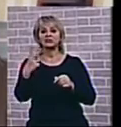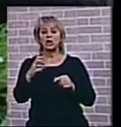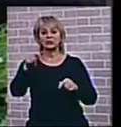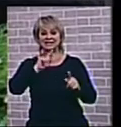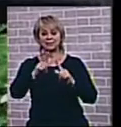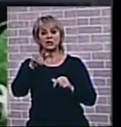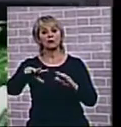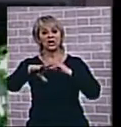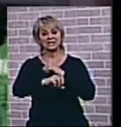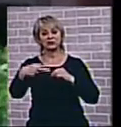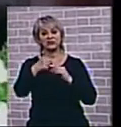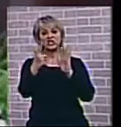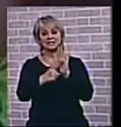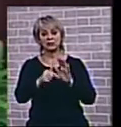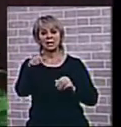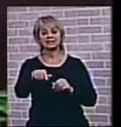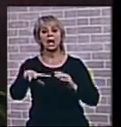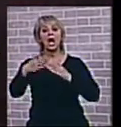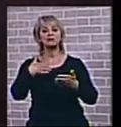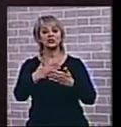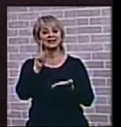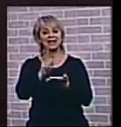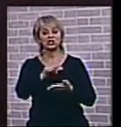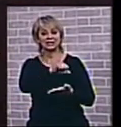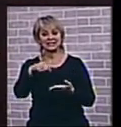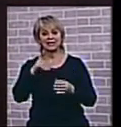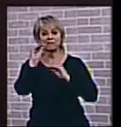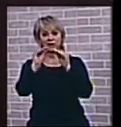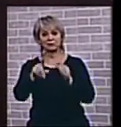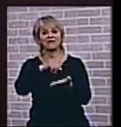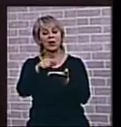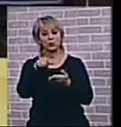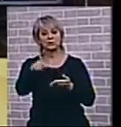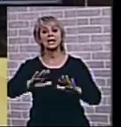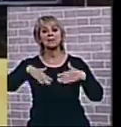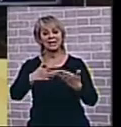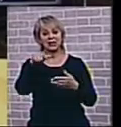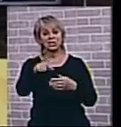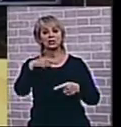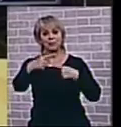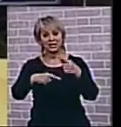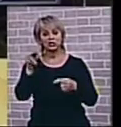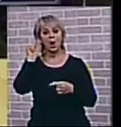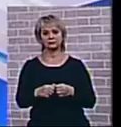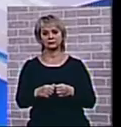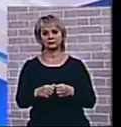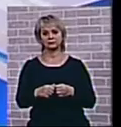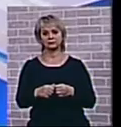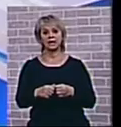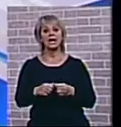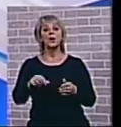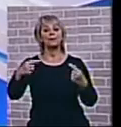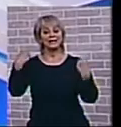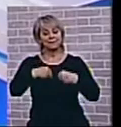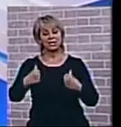семинар пройдет в конце 2017-го. Общественники должны сами формировать вопросы и предложения в процессе обучения.